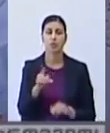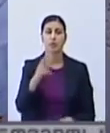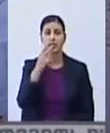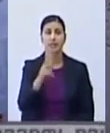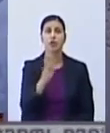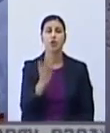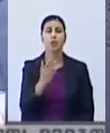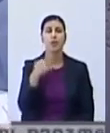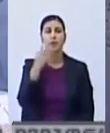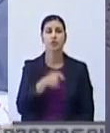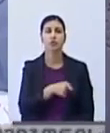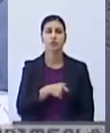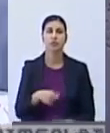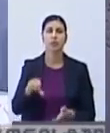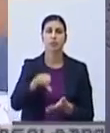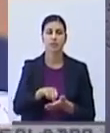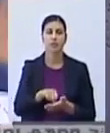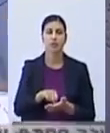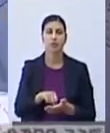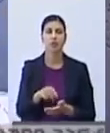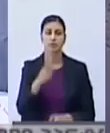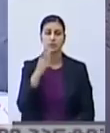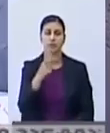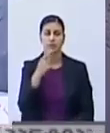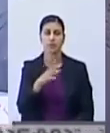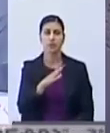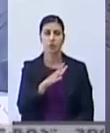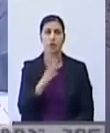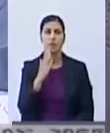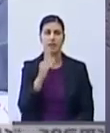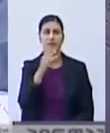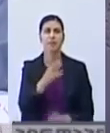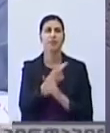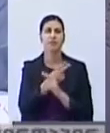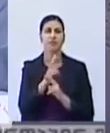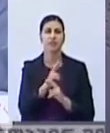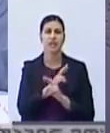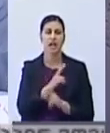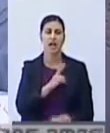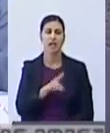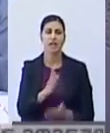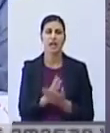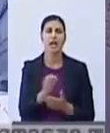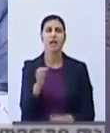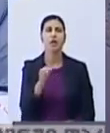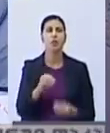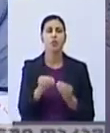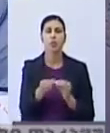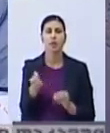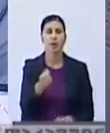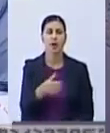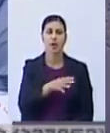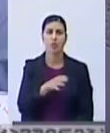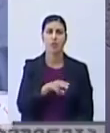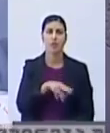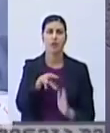გინახიათ, რომელიმე მაჟორიტარი წარმომდგარი იყოს, არ ახო გაი წერან ახსენა თემური, მართლა კვარზებენ უკებივით არიან წარმომდგარი იყოს და რომელიმე რაიონის პრობლემა დაეყენებინოთ